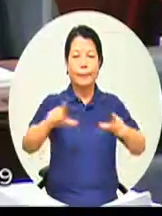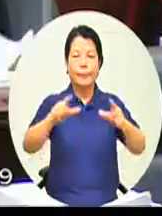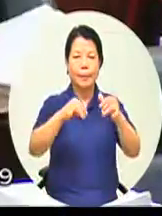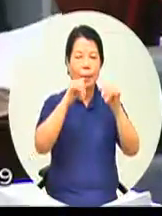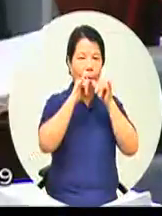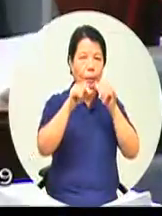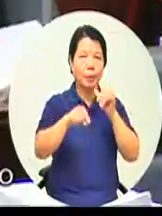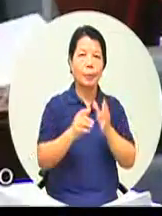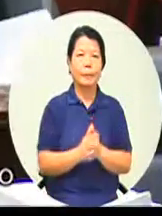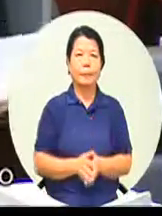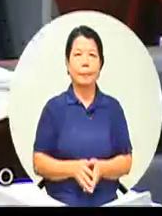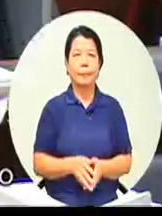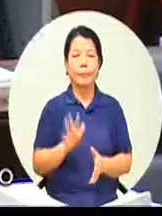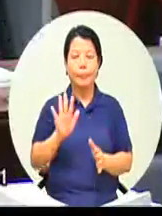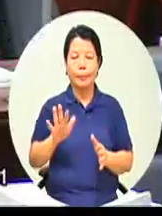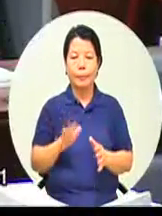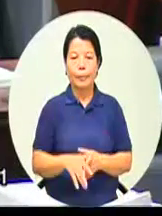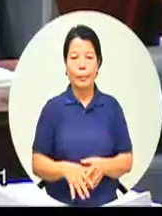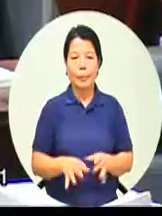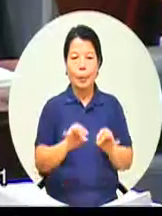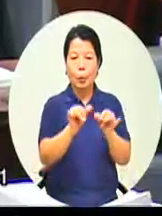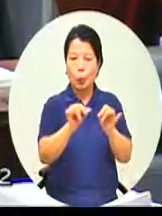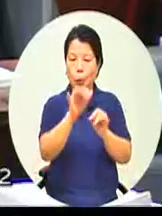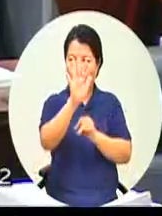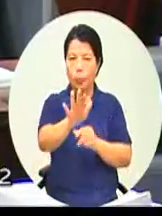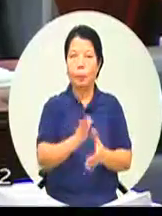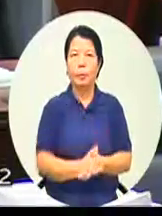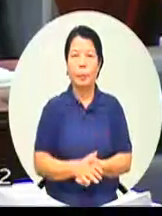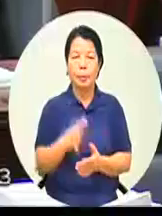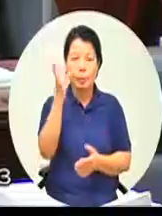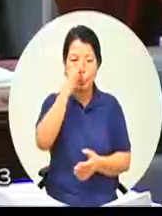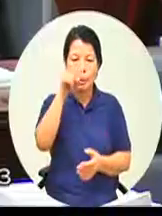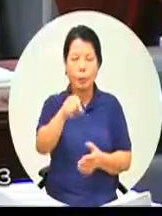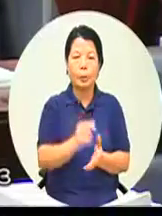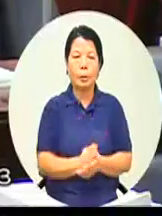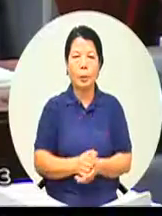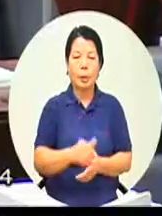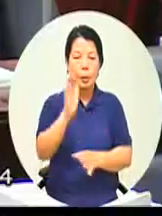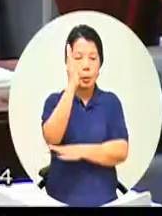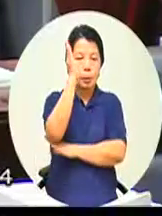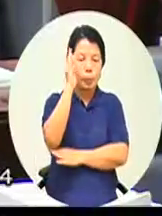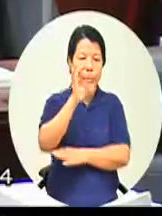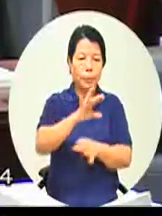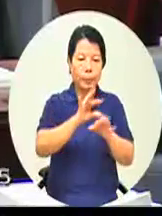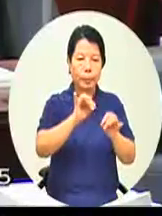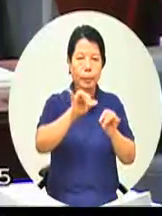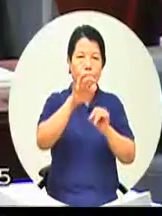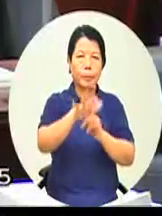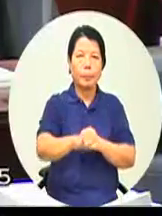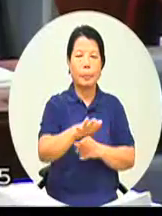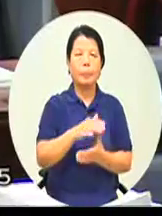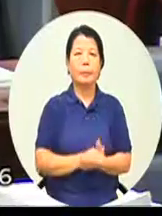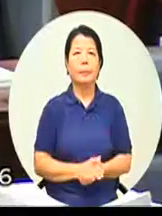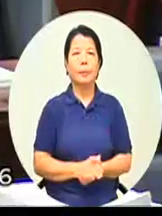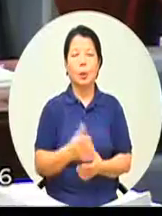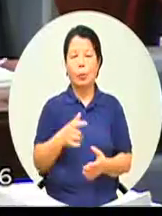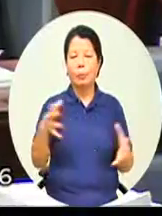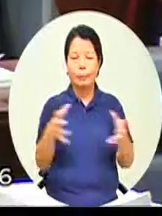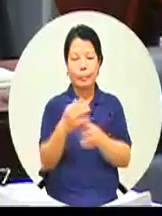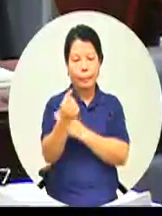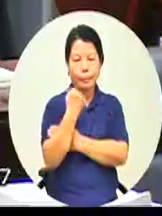大寮那边也是有很大的腹地，也可以找看有没有公有地。好，请坐。 我们共同努力。